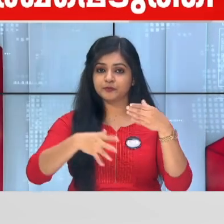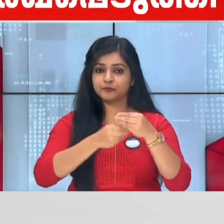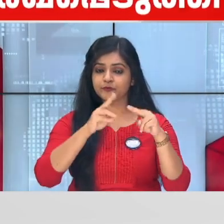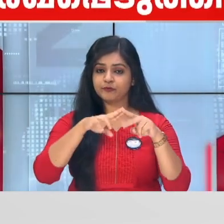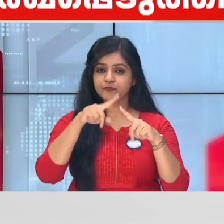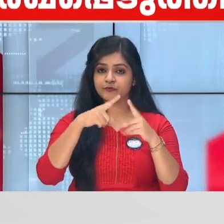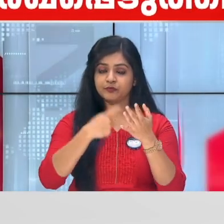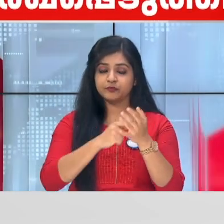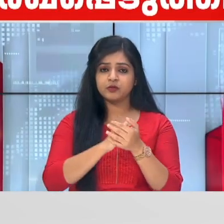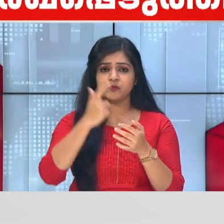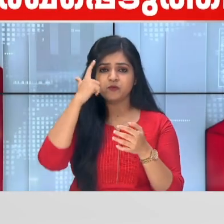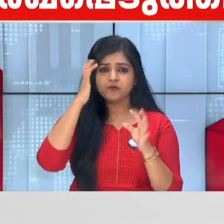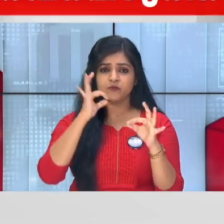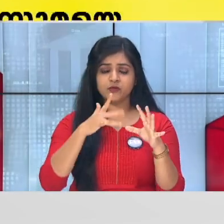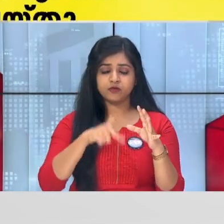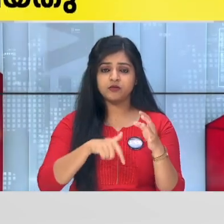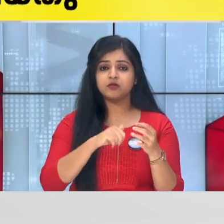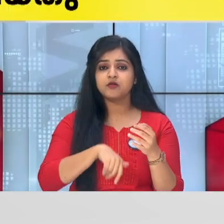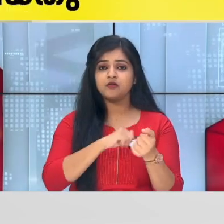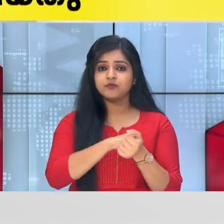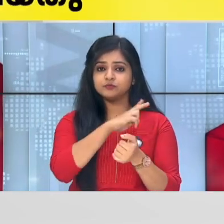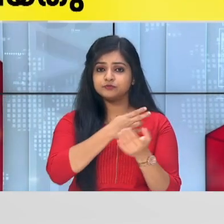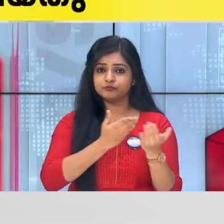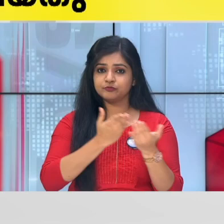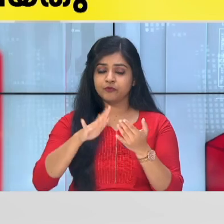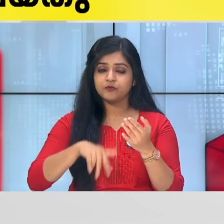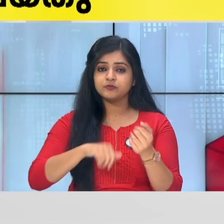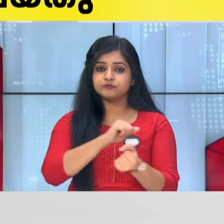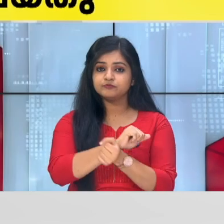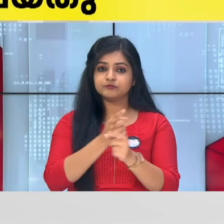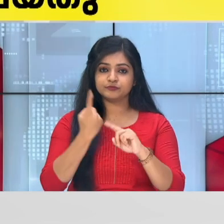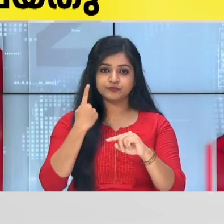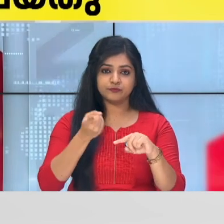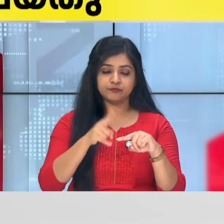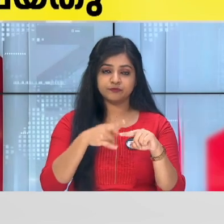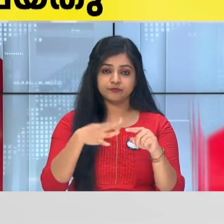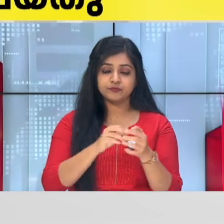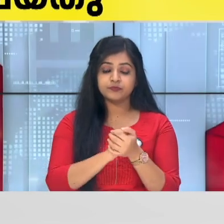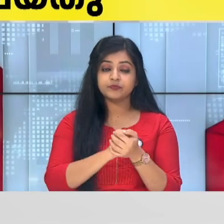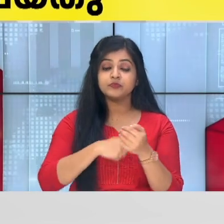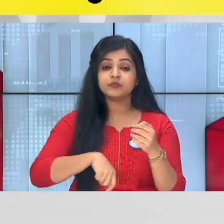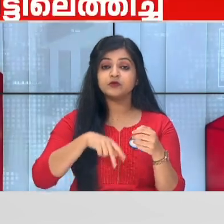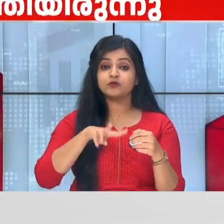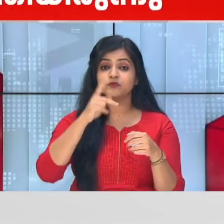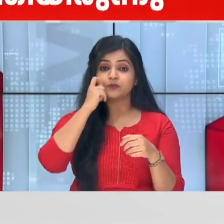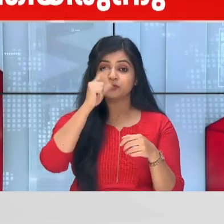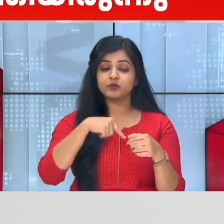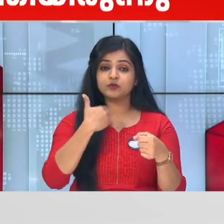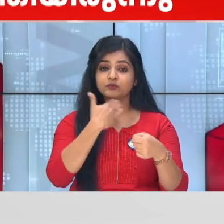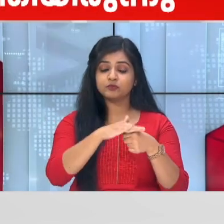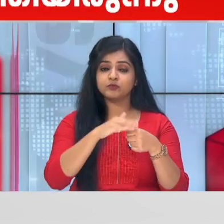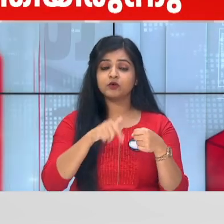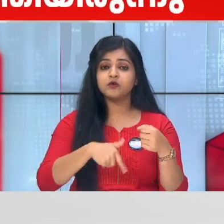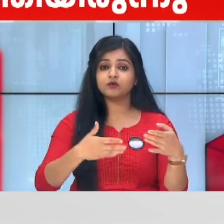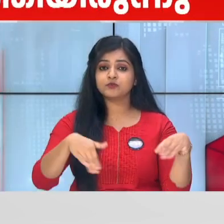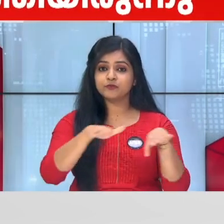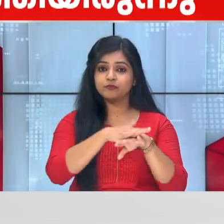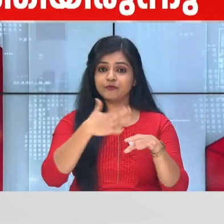ഷെൽട്ടർ ഹോമിലായിരുന്നു. കഴിഞ്ഞ ദിവസം ഇവരെ പോലീസ് കസ്റ്റഡിയിലെടുത്തിരുന്നു. തുടർന്ന് കാഞ്ചിയാറിലെ വിജയനെ കൊലപ്പെടുത്തി കുഴിച്ചു മൂടിയ കാഞ്ചിയാറിലെ വീട്ടിലെത്തിച്ച്